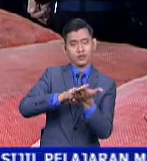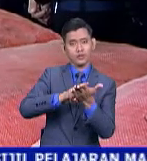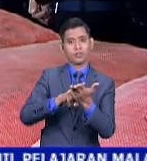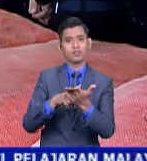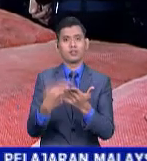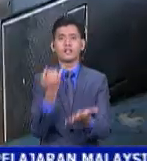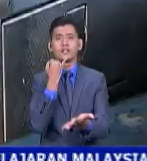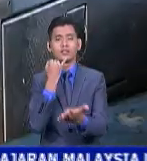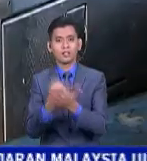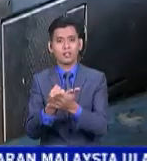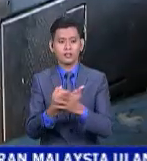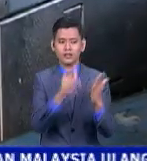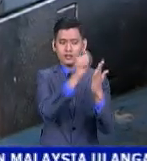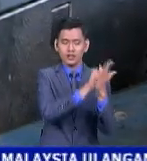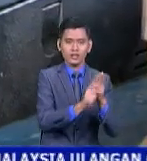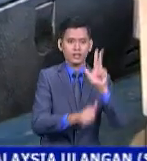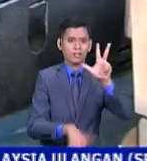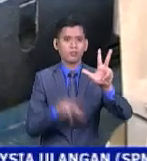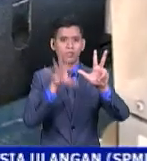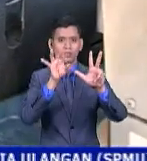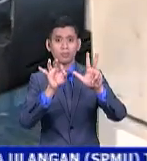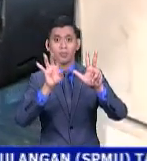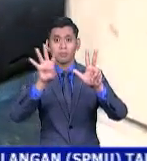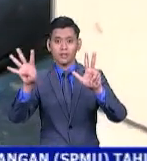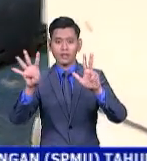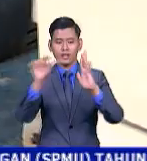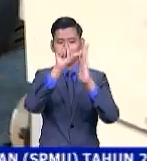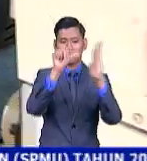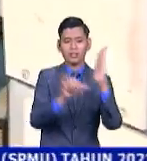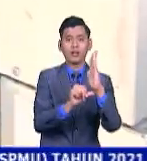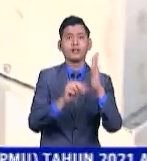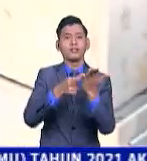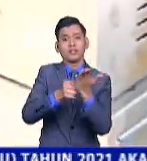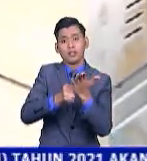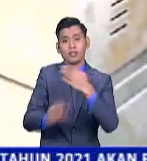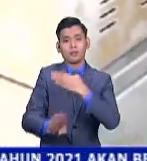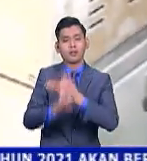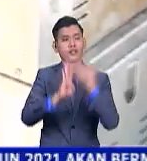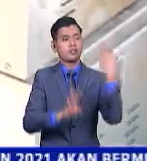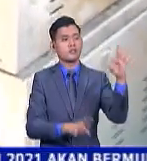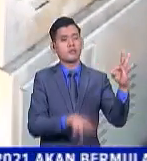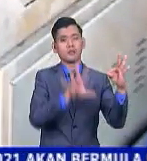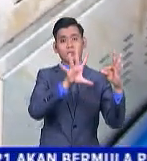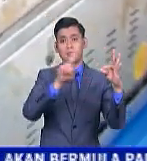disiasat mengikut Seksyen 39B Akta Dadah Berbahaya 1952.